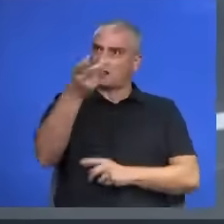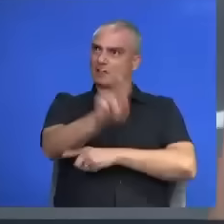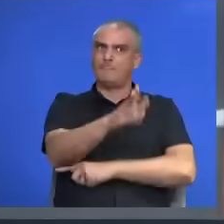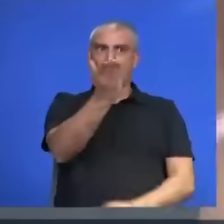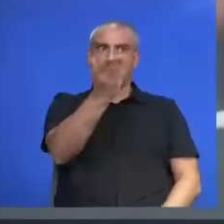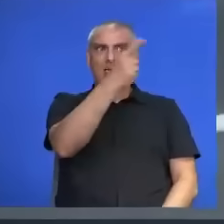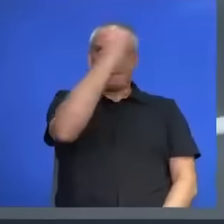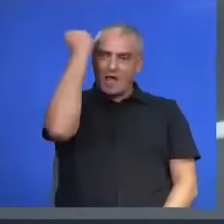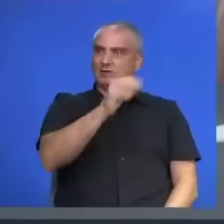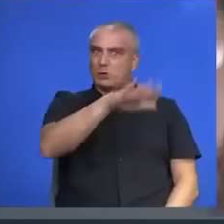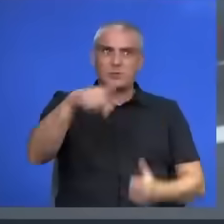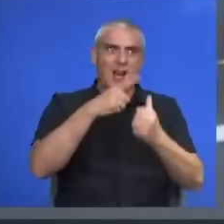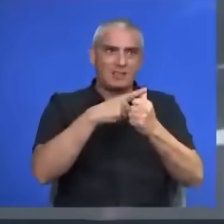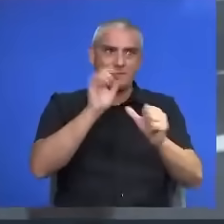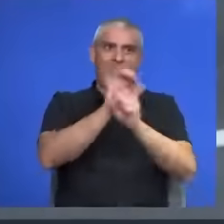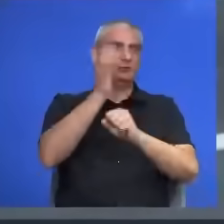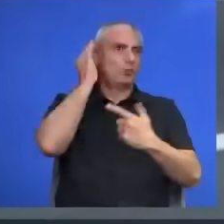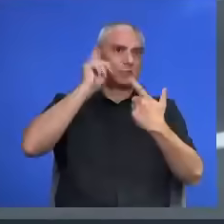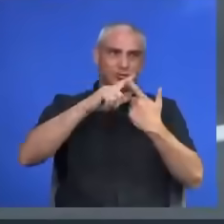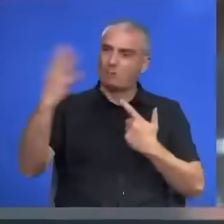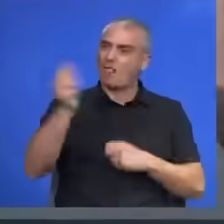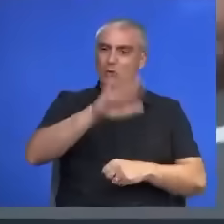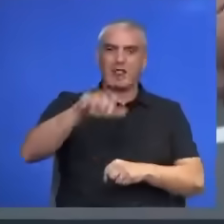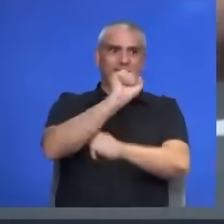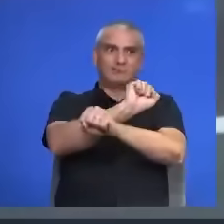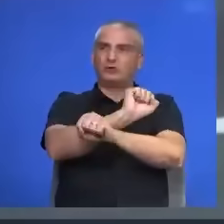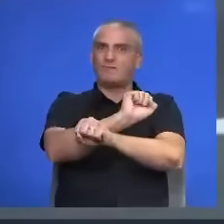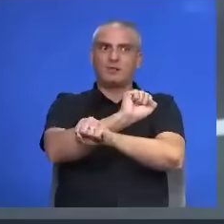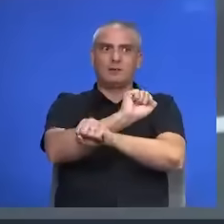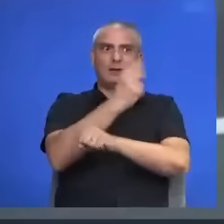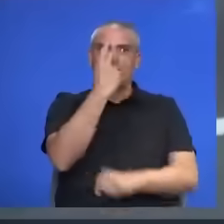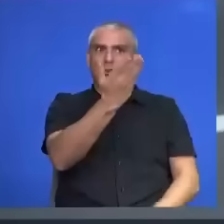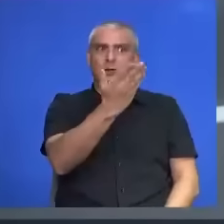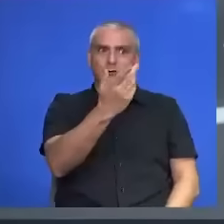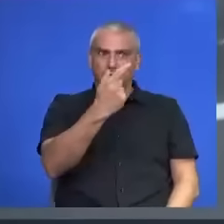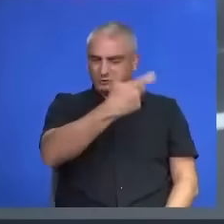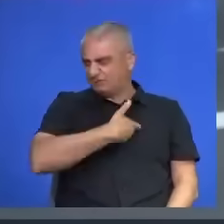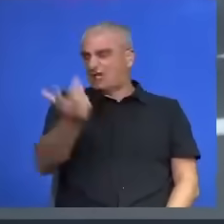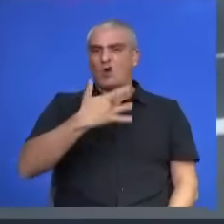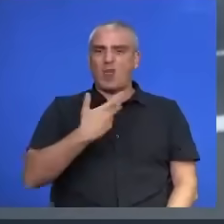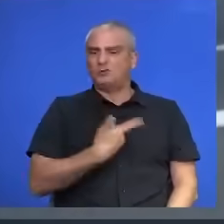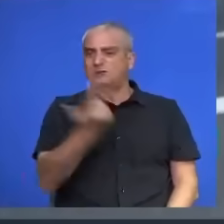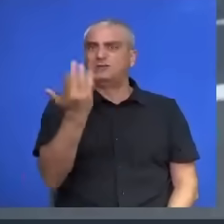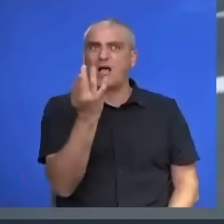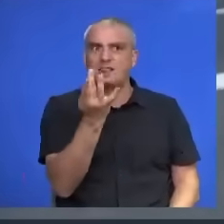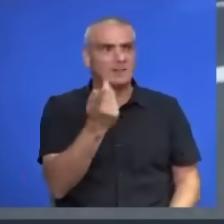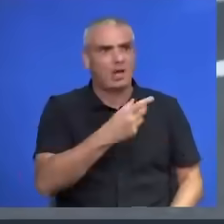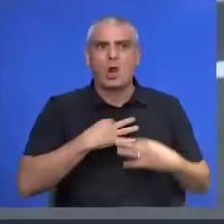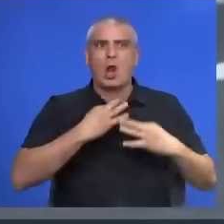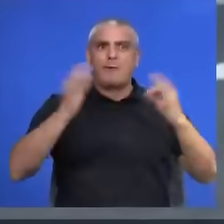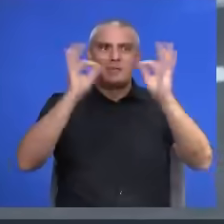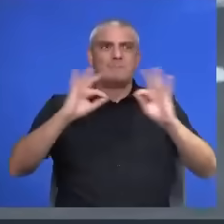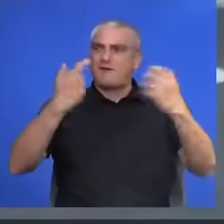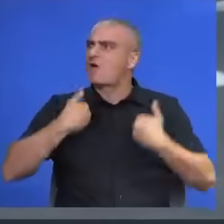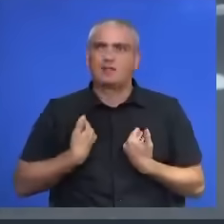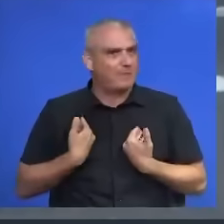ילדים, אנסו נשים, לקחו ילדים קטנים בשבי. בוא תראה, שומע, זרקו עלינו זין, לא אכפת מאף אחד מאיתנו. אנחנו